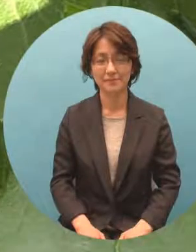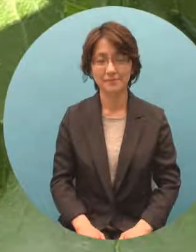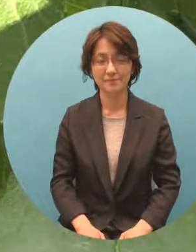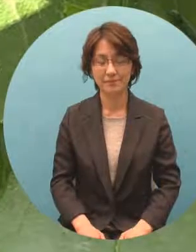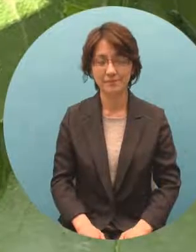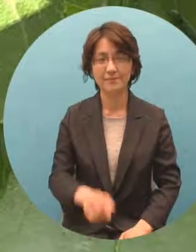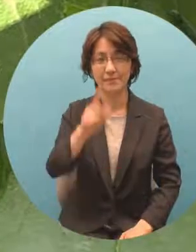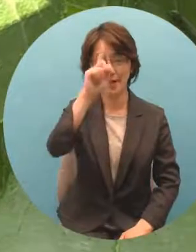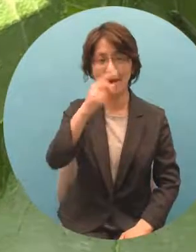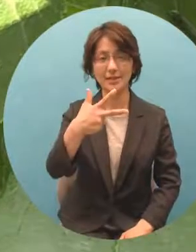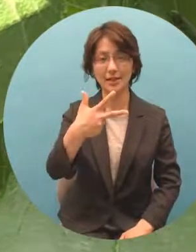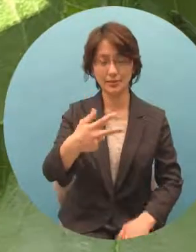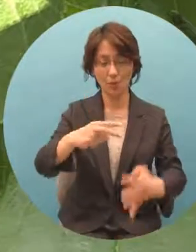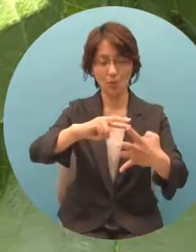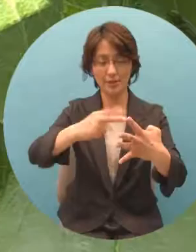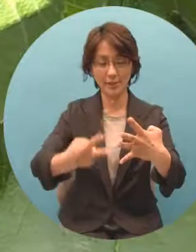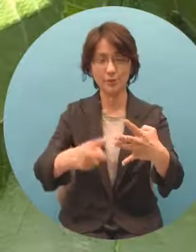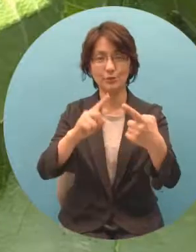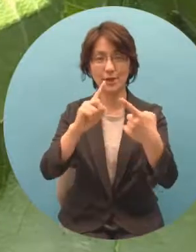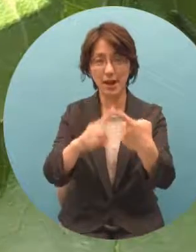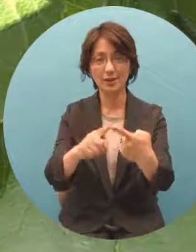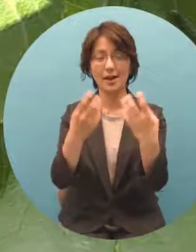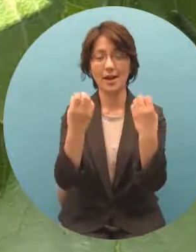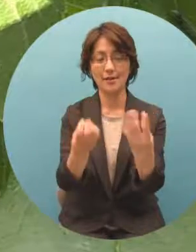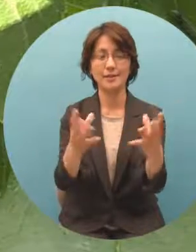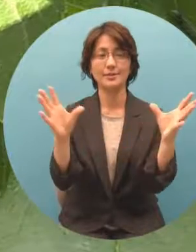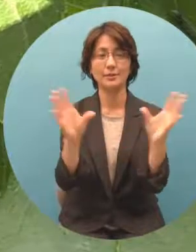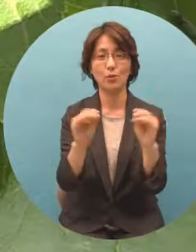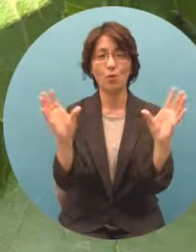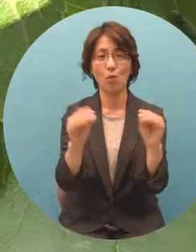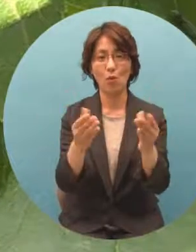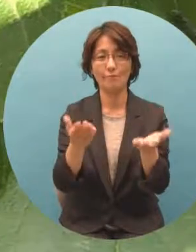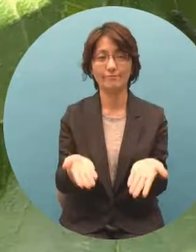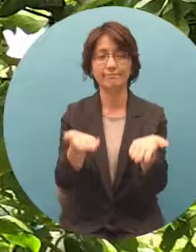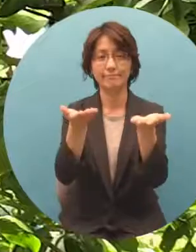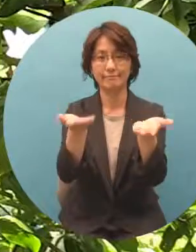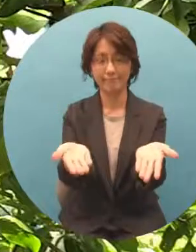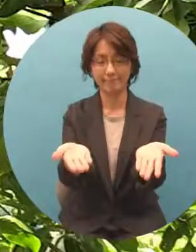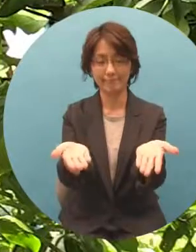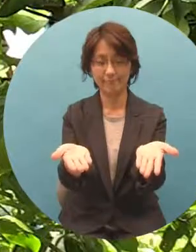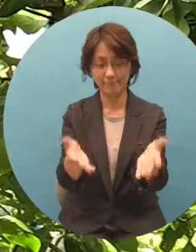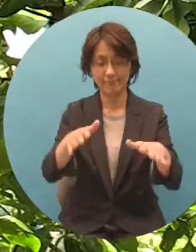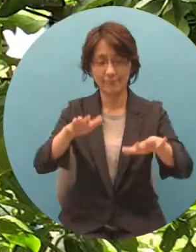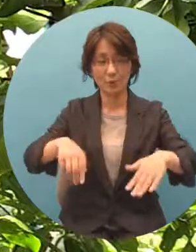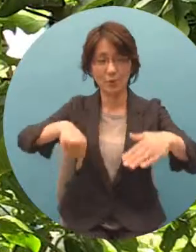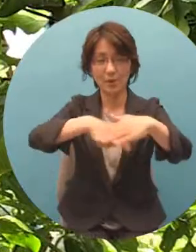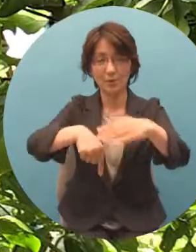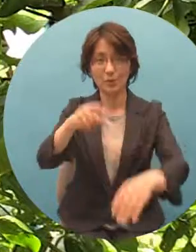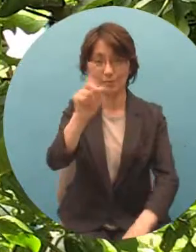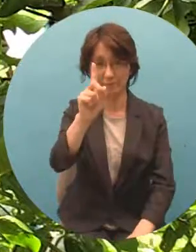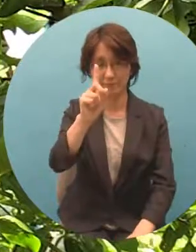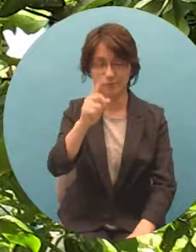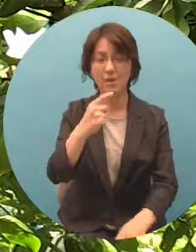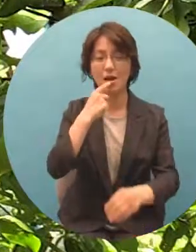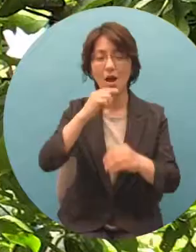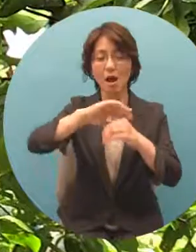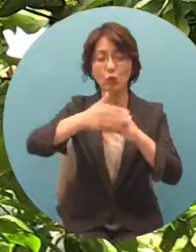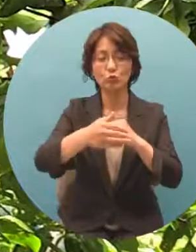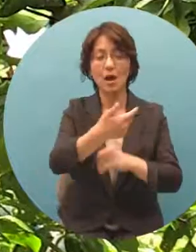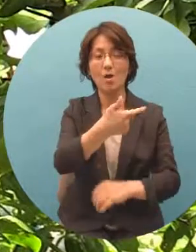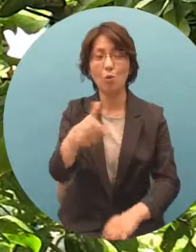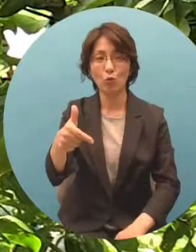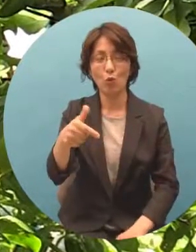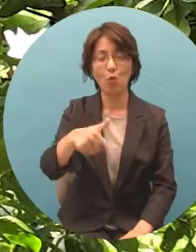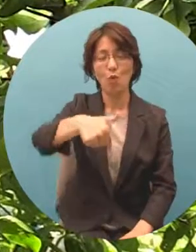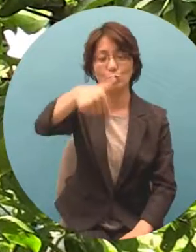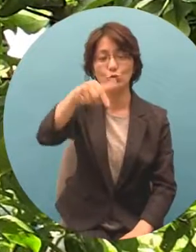毎回高崎市の旬の話題をお送りする高崎もぎたて情報。今回は今収穫期を迎え